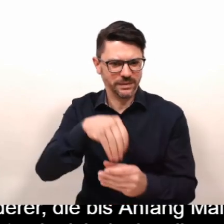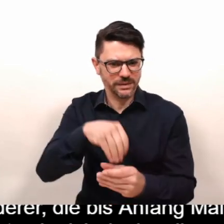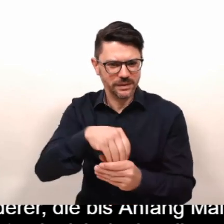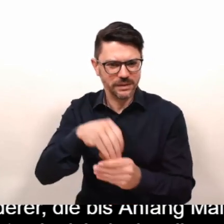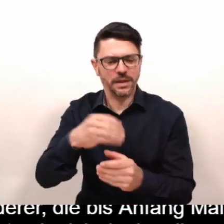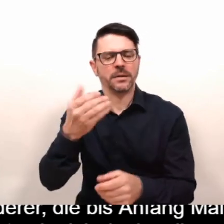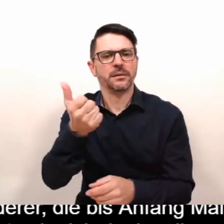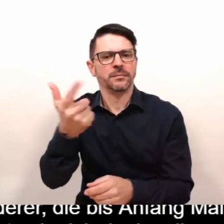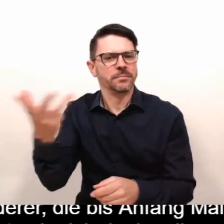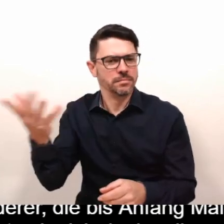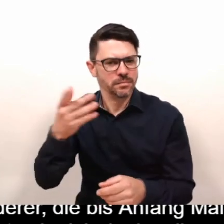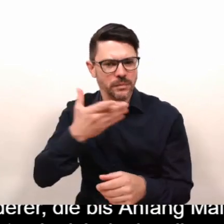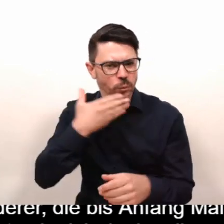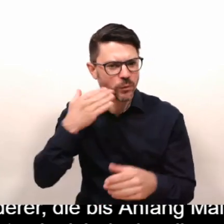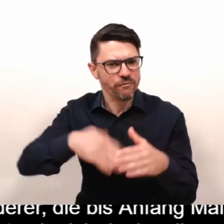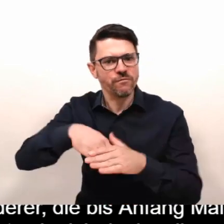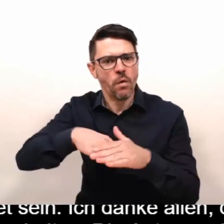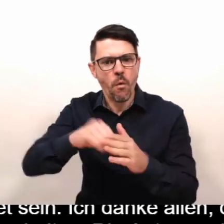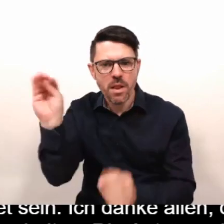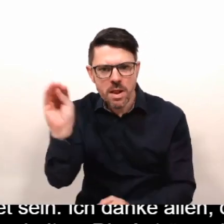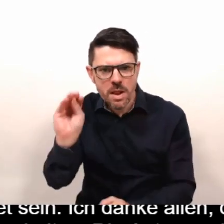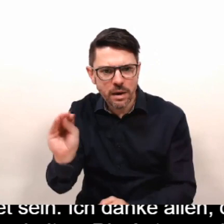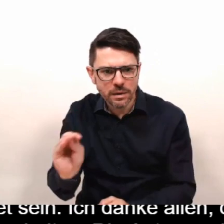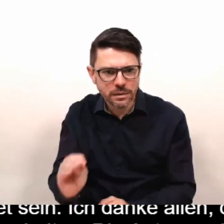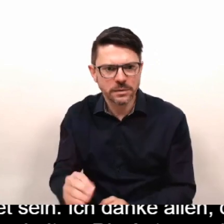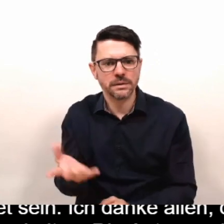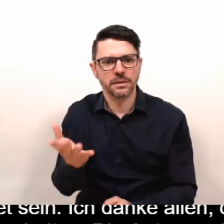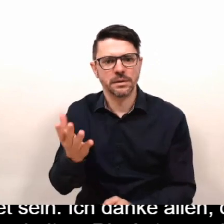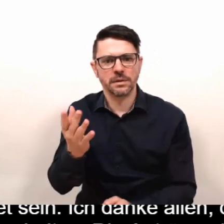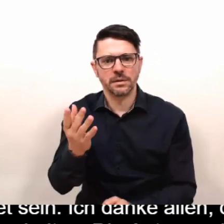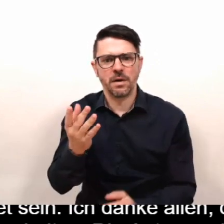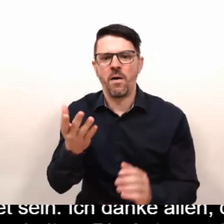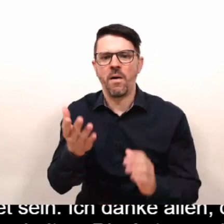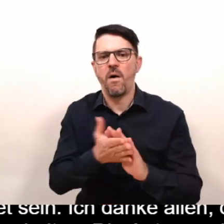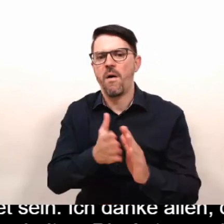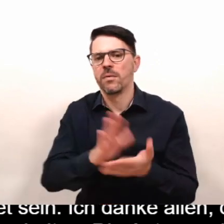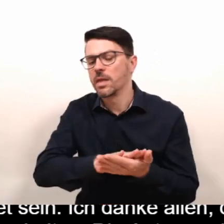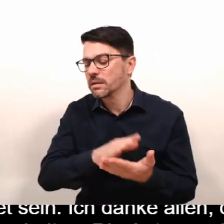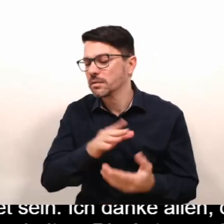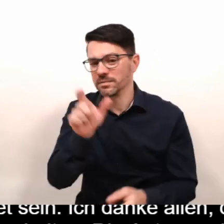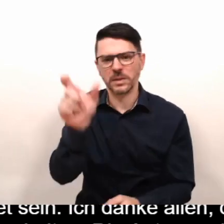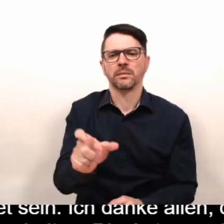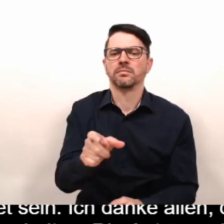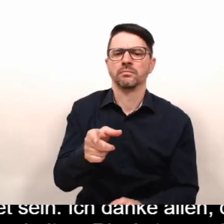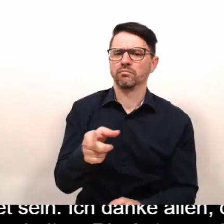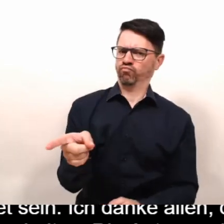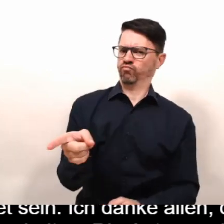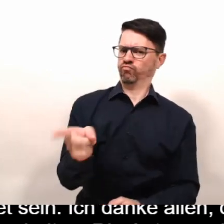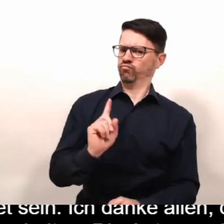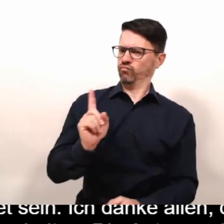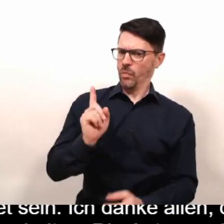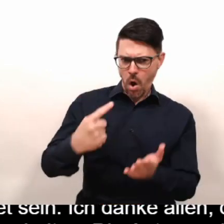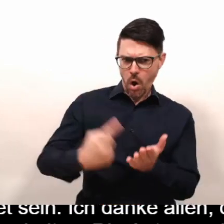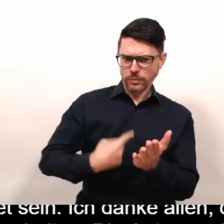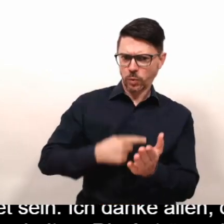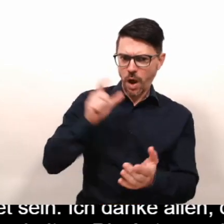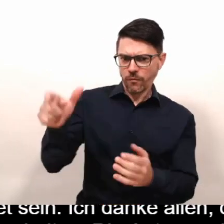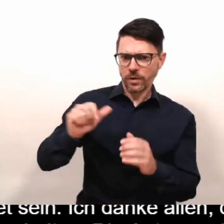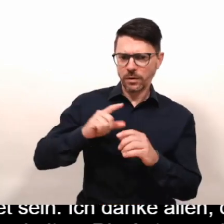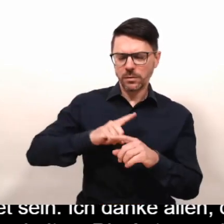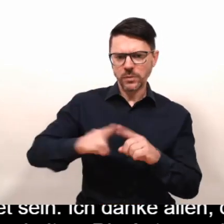noch einmal kurz zu verdeutlichen. In Bayern haben rund 1,5 Millionen Bürgerinnen und Bürger vom Soloselbstständigen bis zum